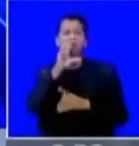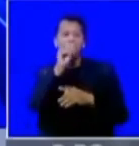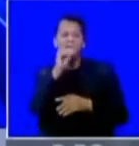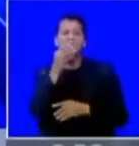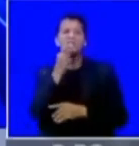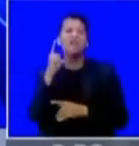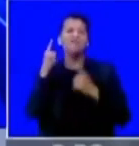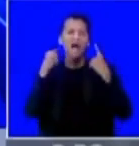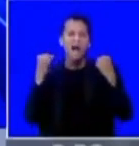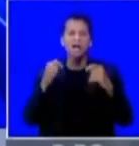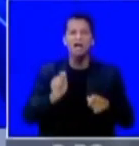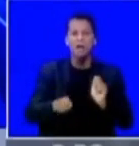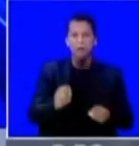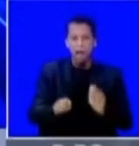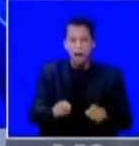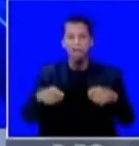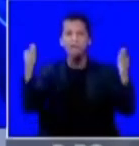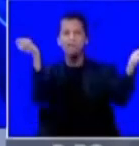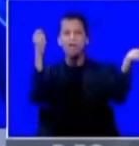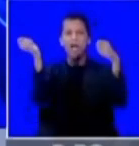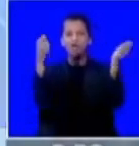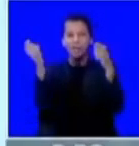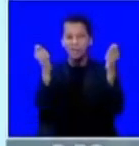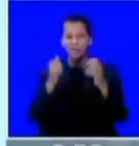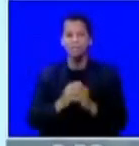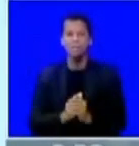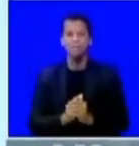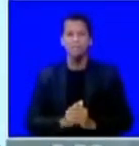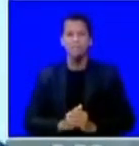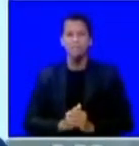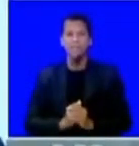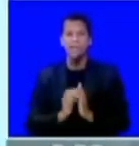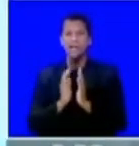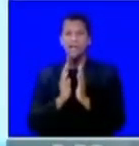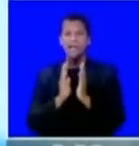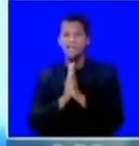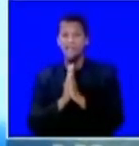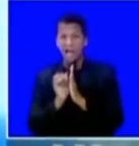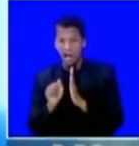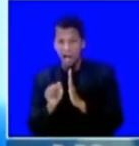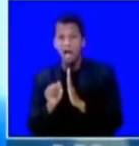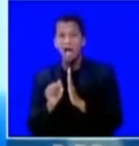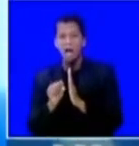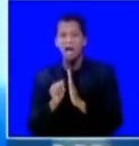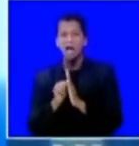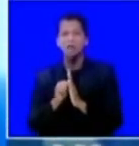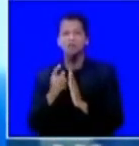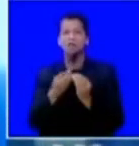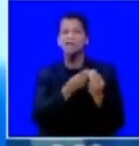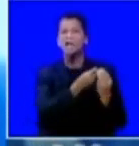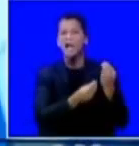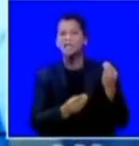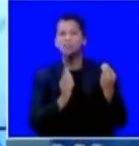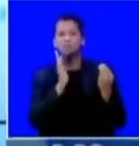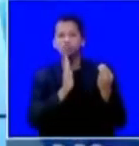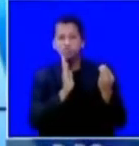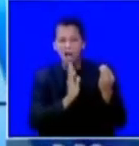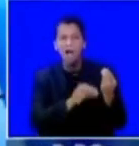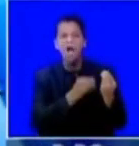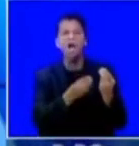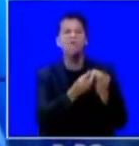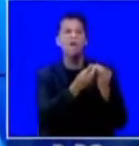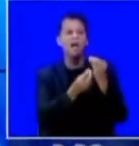diiringi musik gamelan tradisional dan wayang kulit. Pihak gereja sengaja melakukannya untuk generasi muda mengenal dan